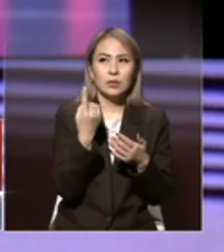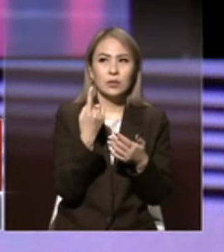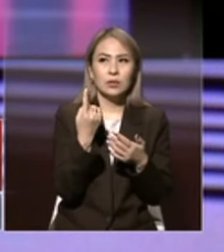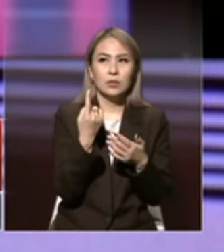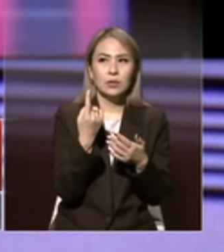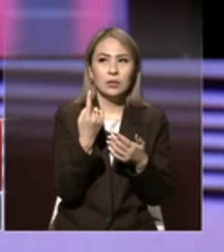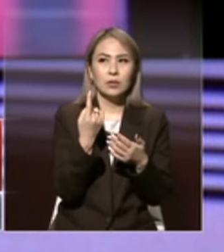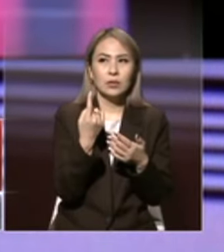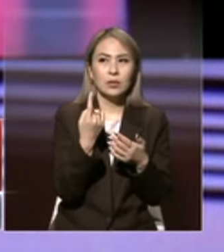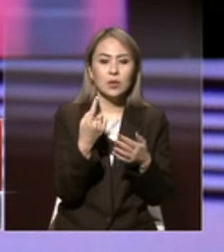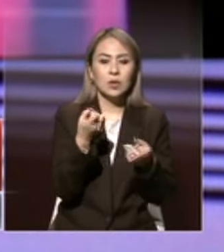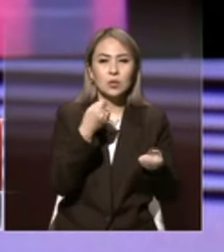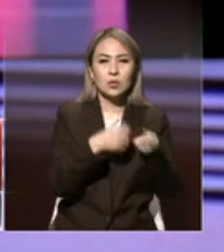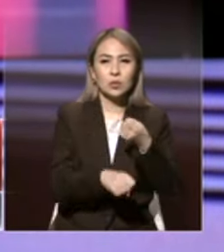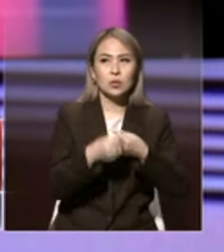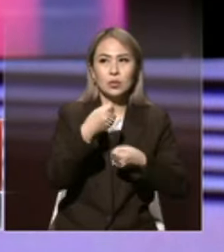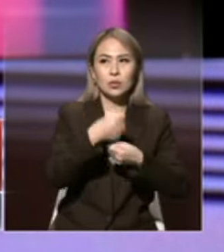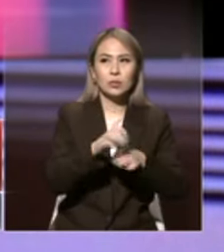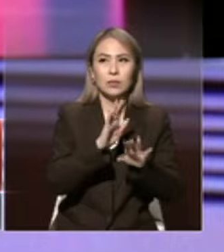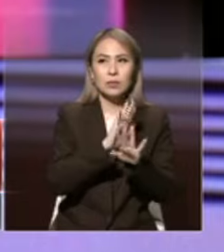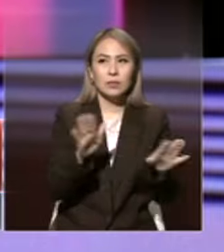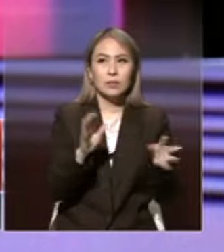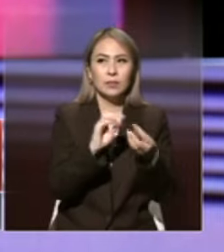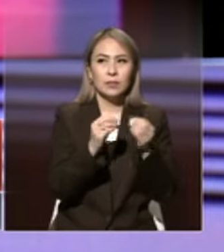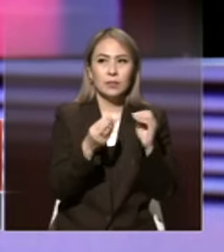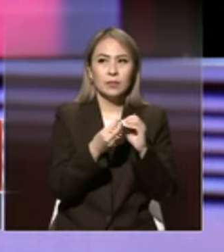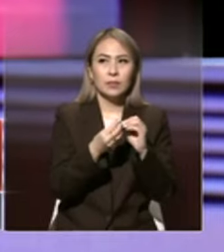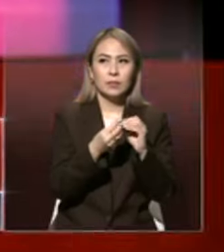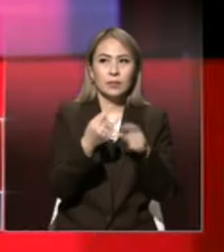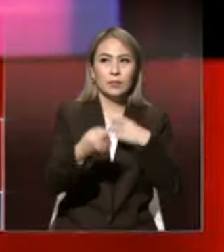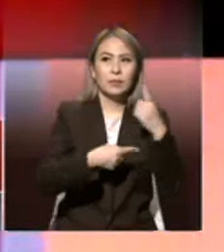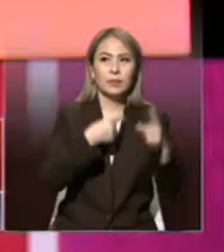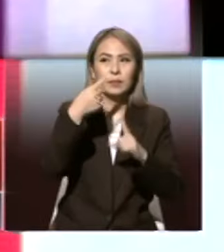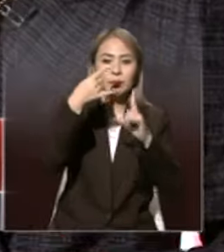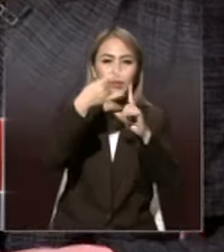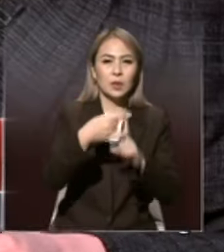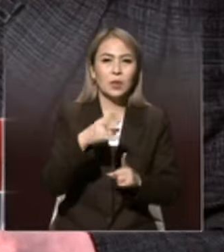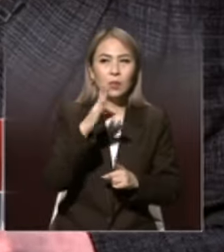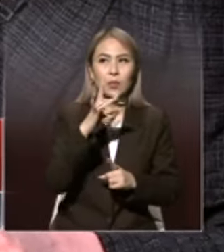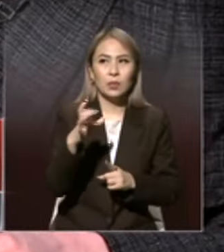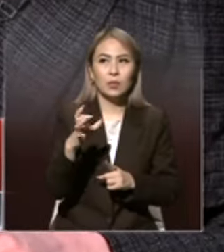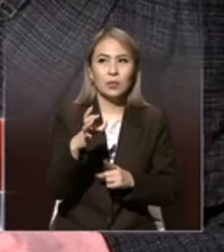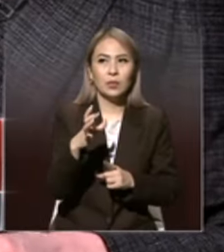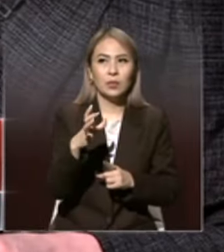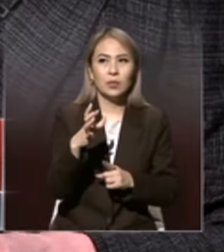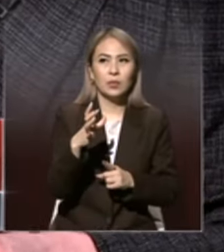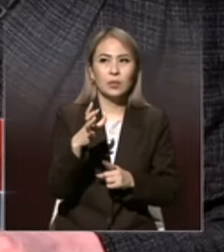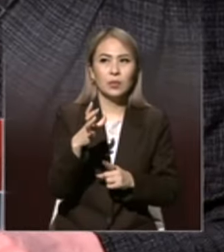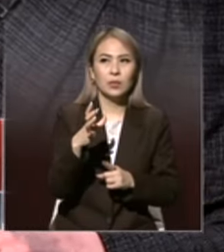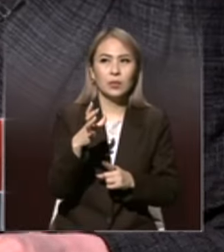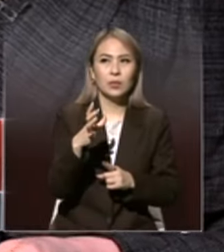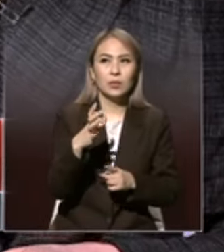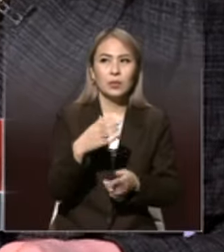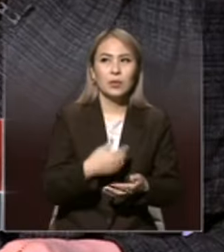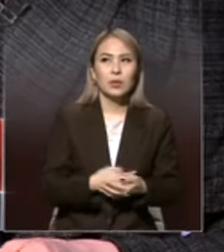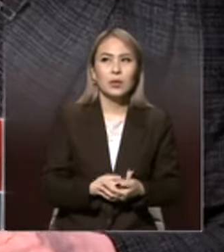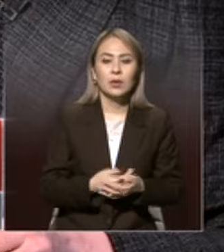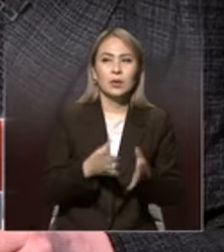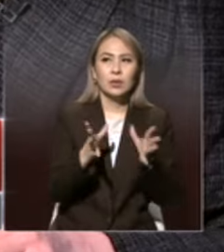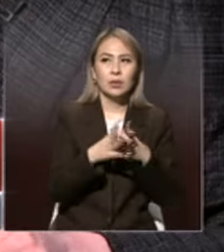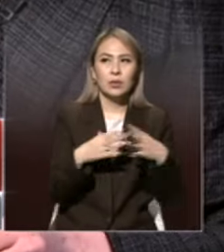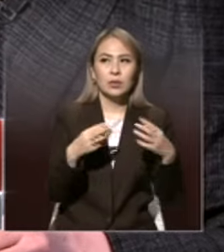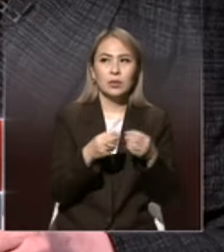отбасылық зорлық-зомбылықта бұл оңай шешіле салатын нәрсе емес. Онлайн курсты өтіп. Жоқ, оңай емес екенін қайдан білесіз? Сіз жұптармен жұмыс істеп жатырсыз ба?